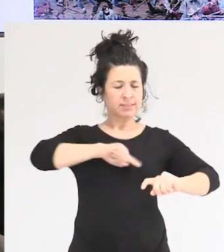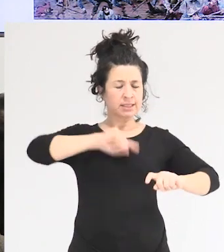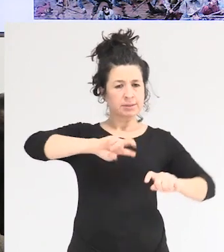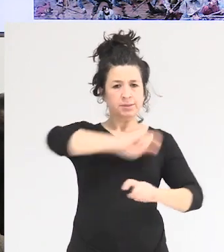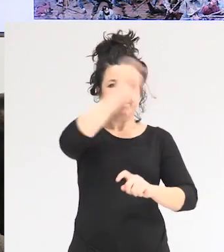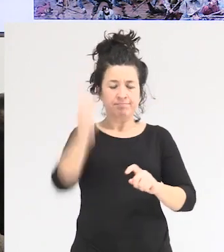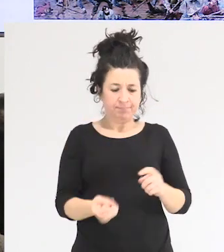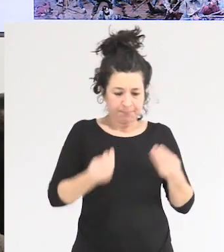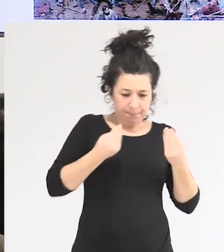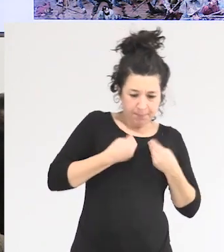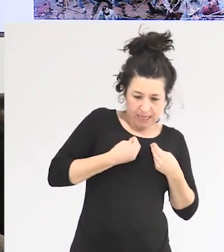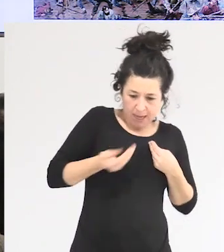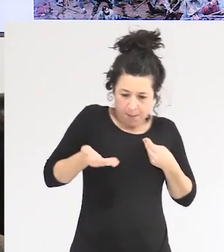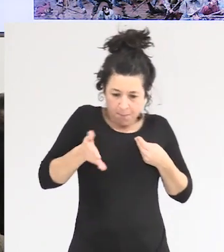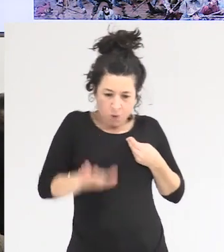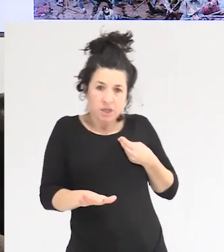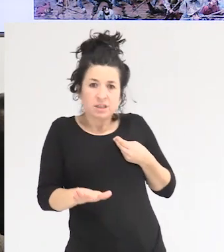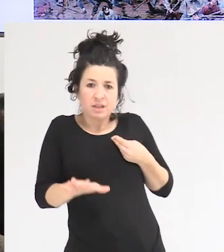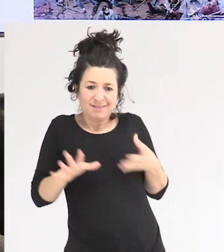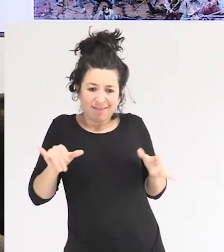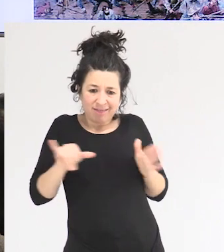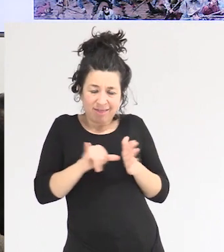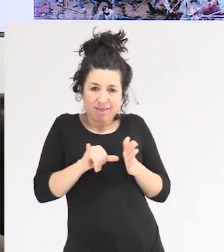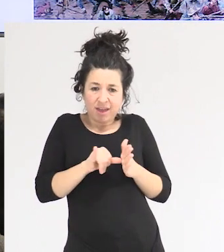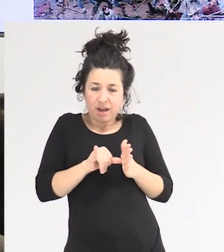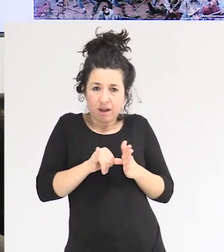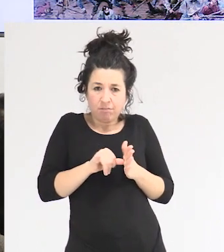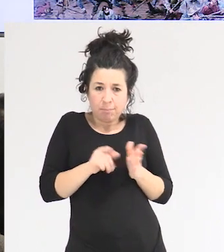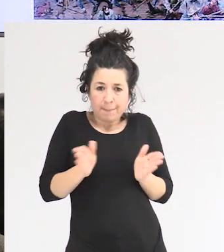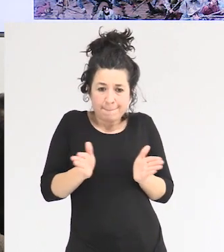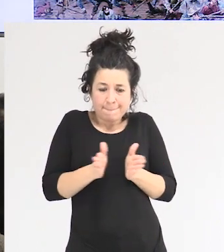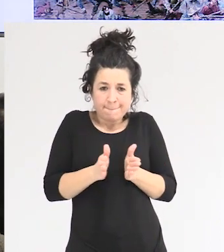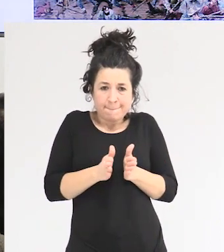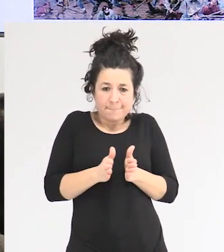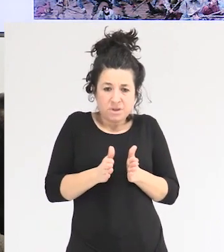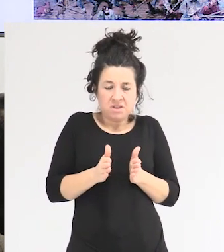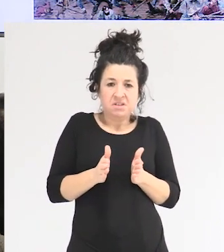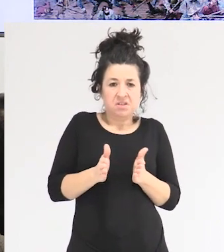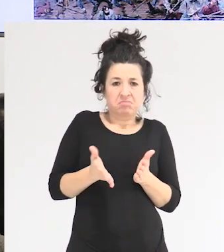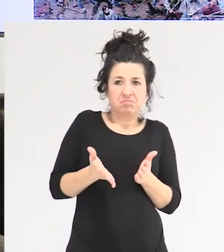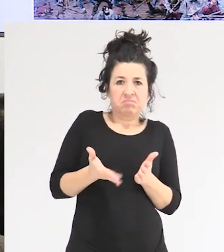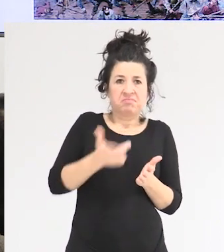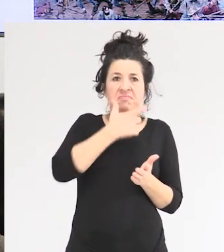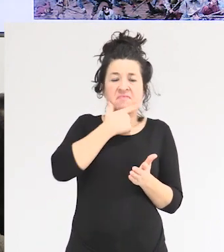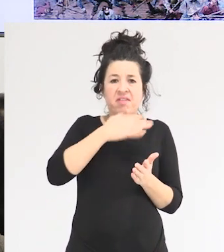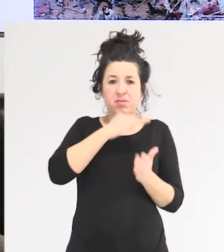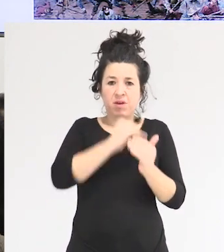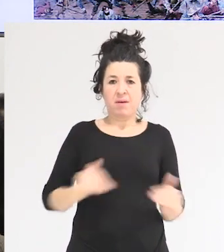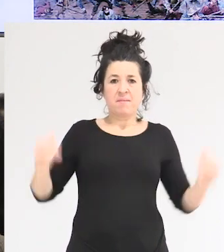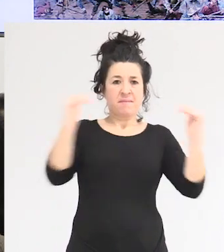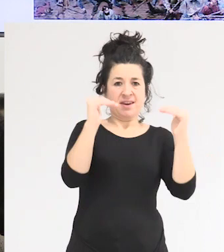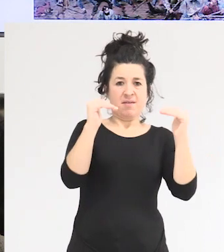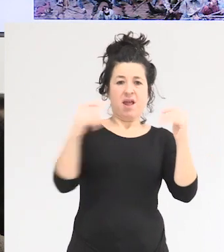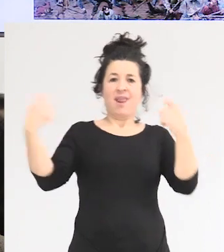gertu daude, bai? Eta baditu gauza asko egoteko maila berean, gerrarekin, maitasunarekin,